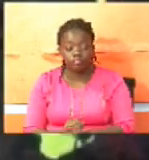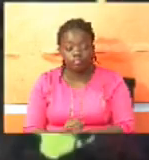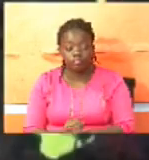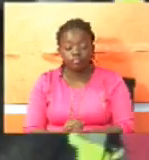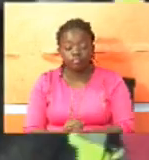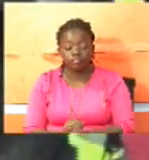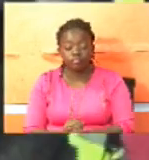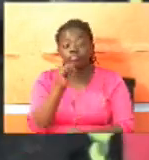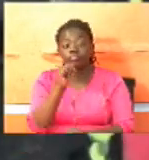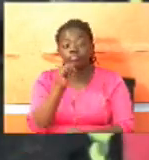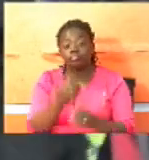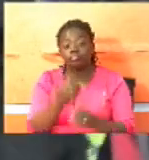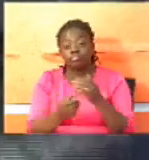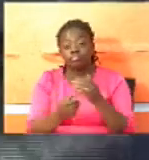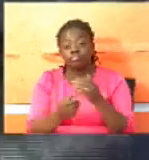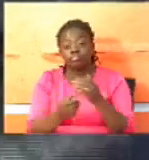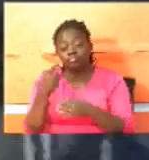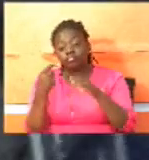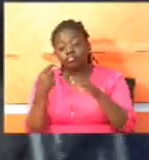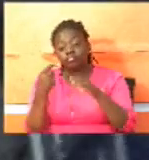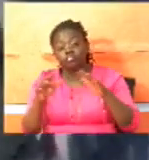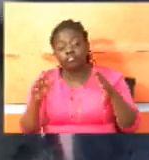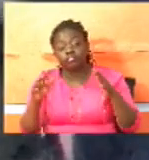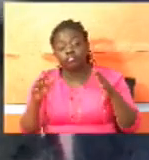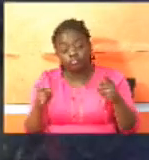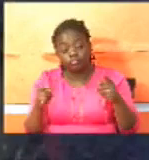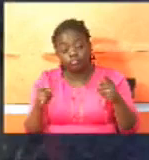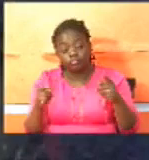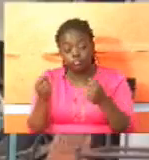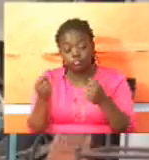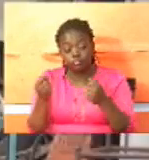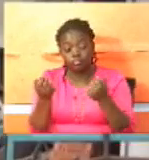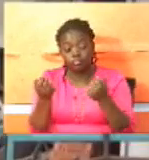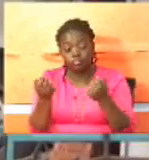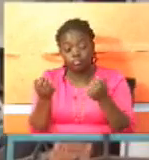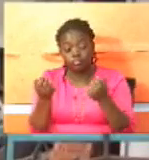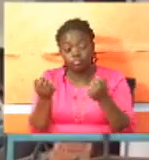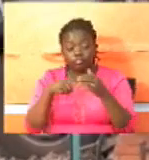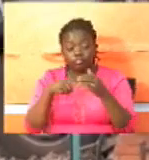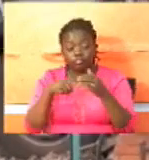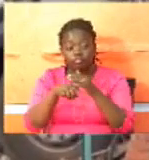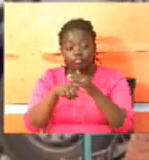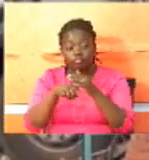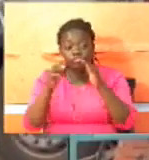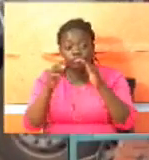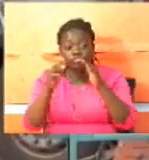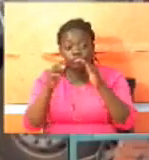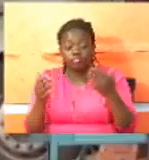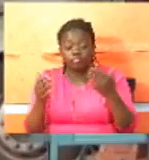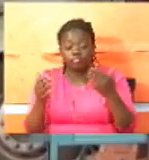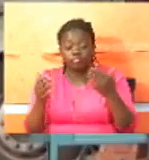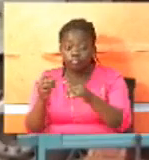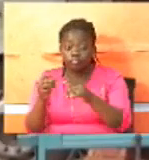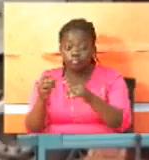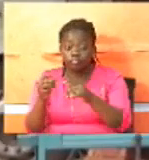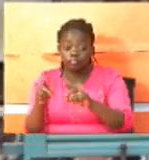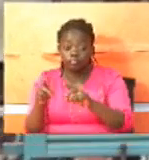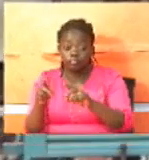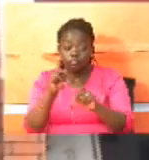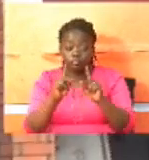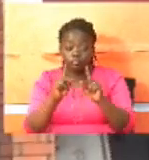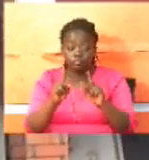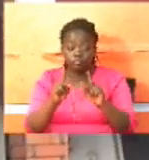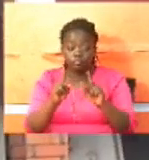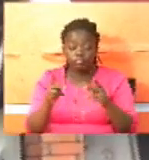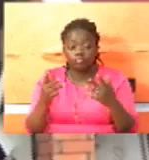Omusasi waffe akeddewo ku makyokulaba embeera nga bw'eri nga y'emmotoka eyayingidde ekizimbe ebadde ekyaliwo wabula ng'abatuuze